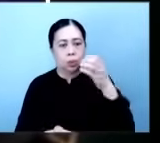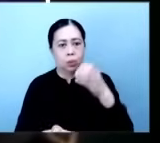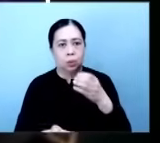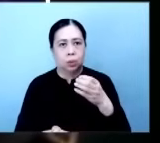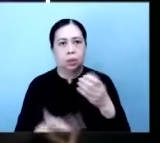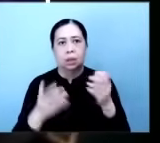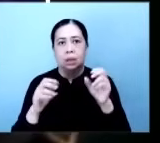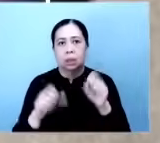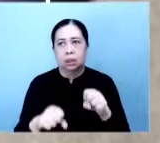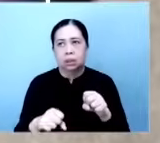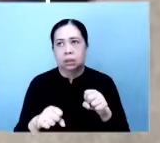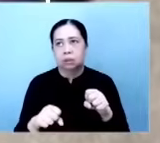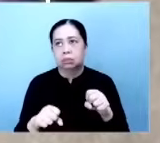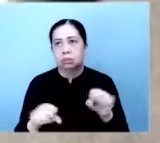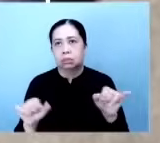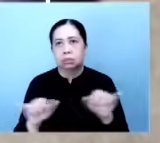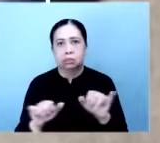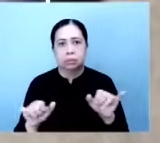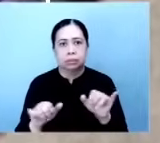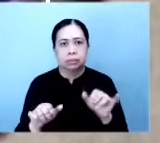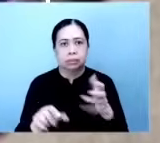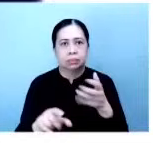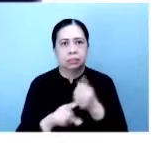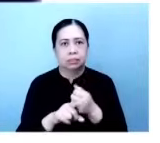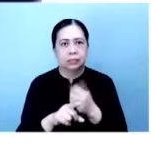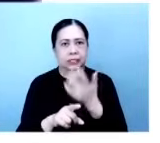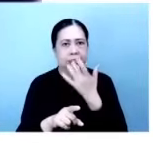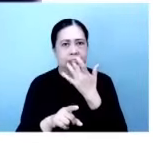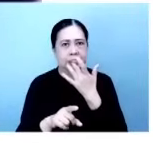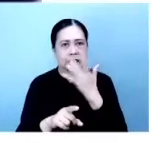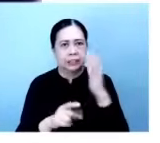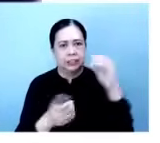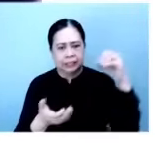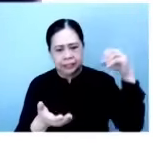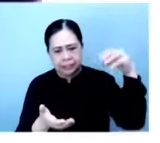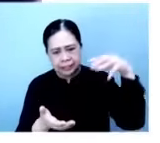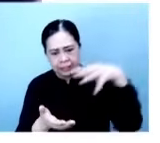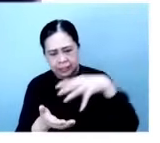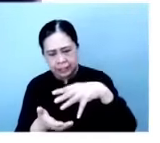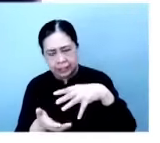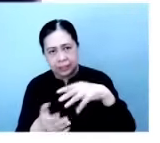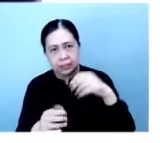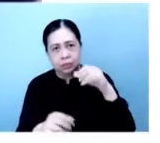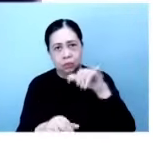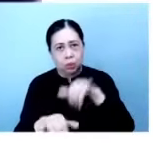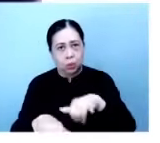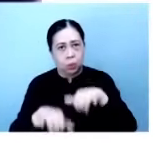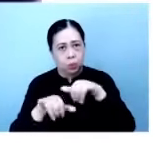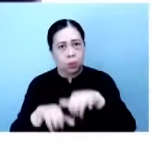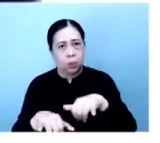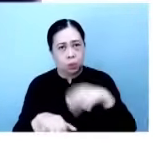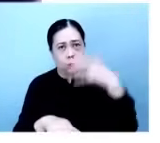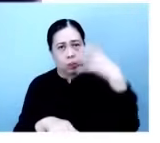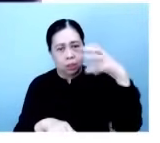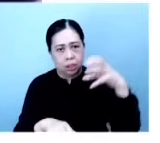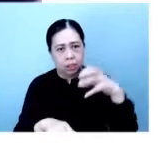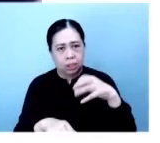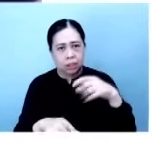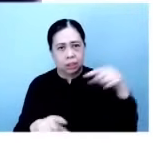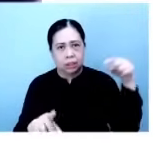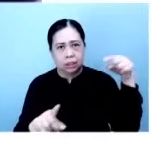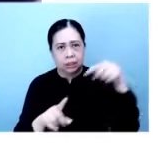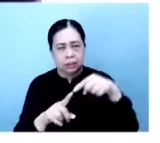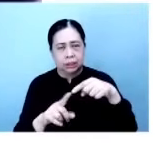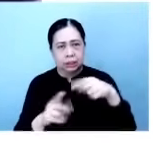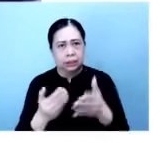magkaroon ng magnifying effect. Kapag sinusubukan natin itutok sa araw at itinutok natin sa isang